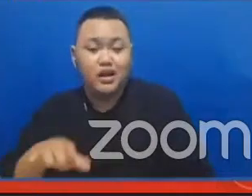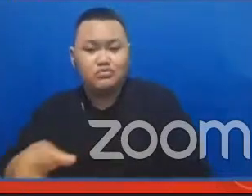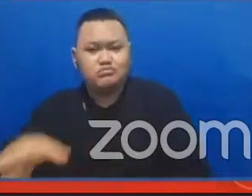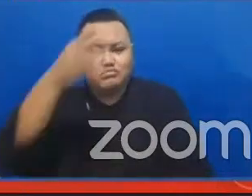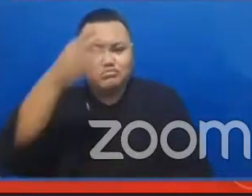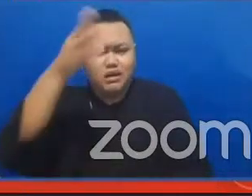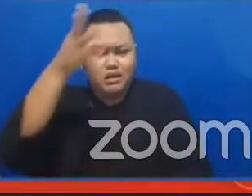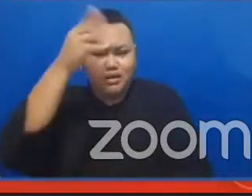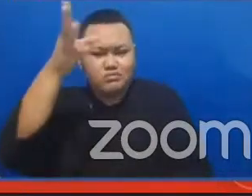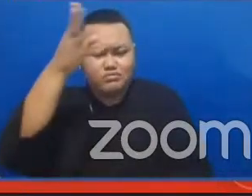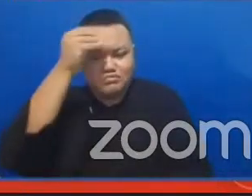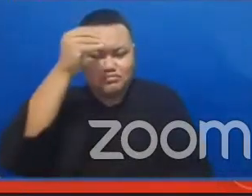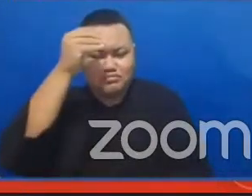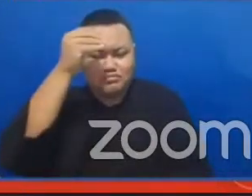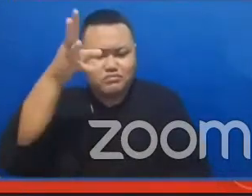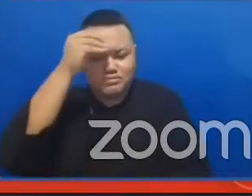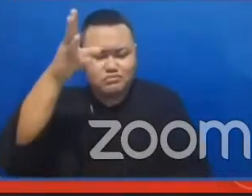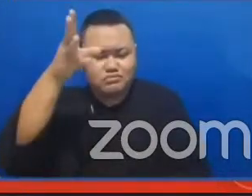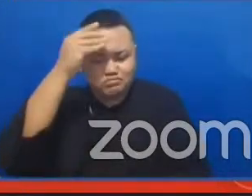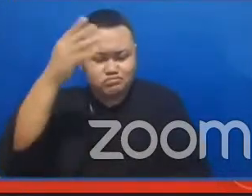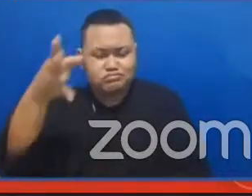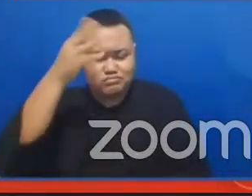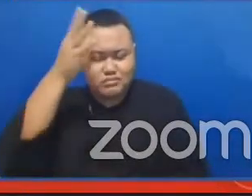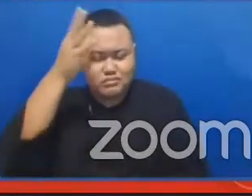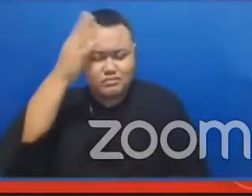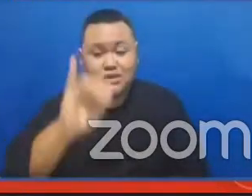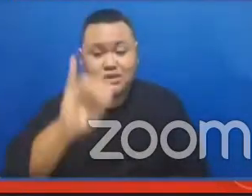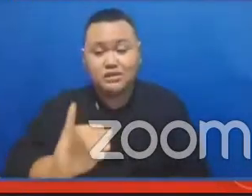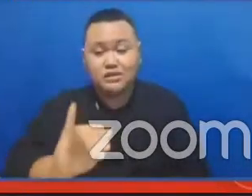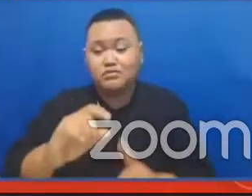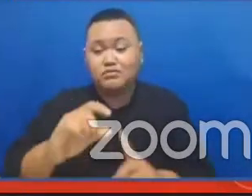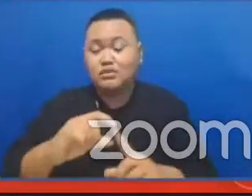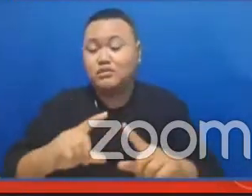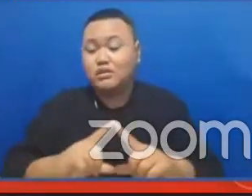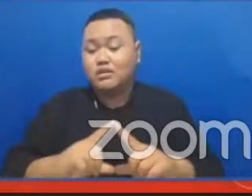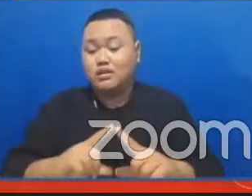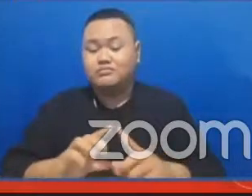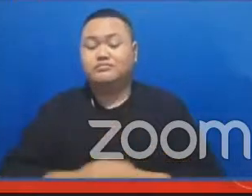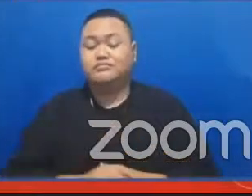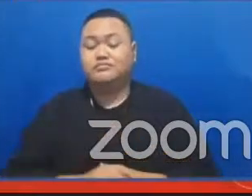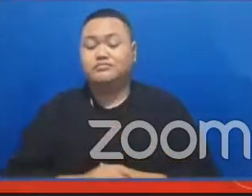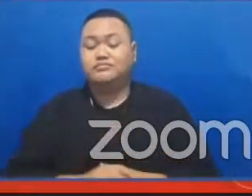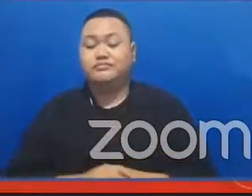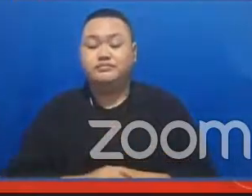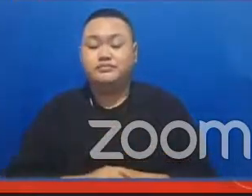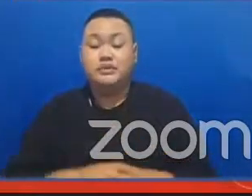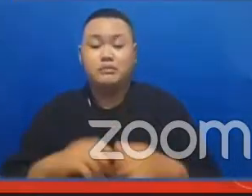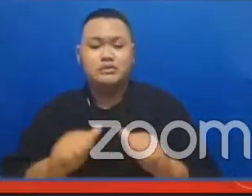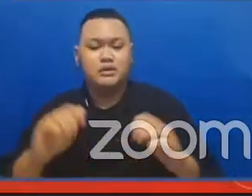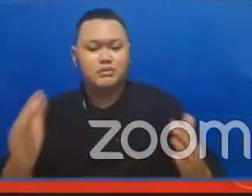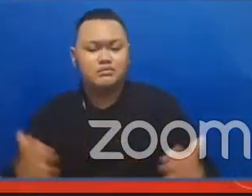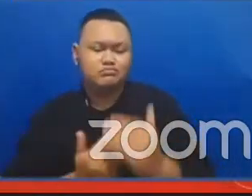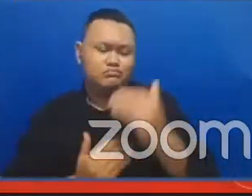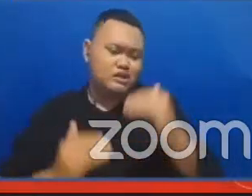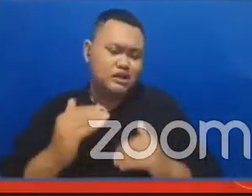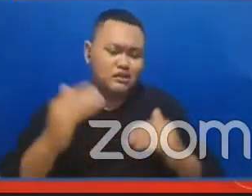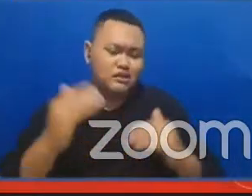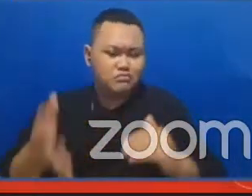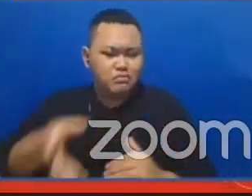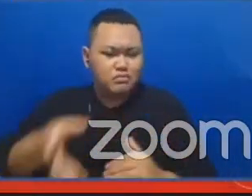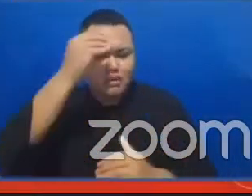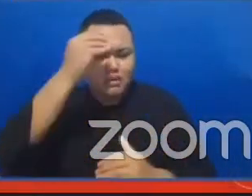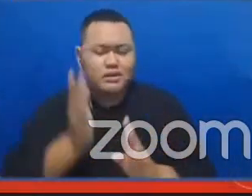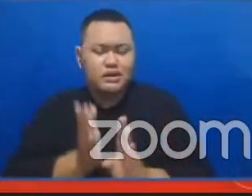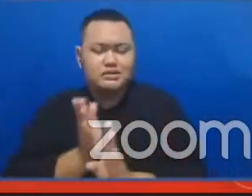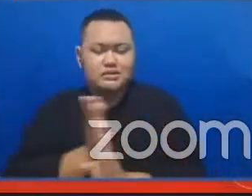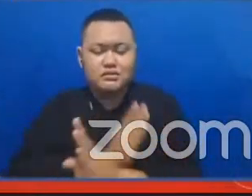konseptual dari ilmu pengetahuan, dari ilmu pengetahuan animasi yang dapat meningkatkan pemahaman dari